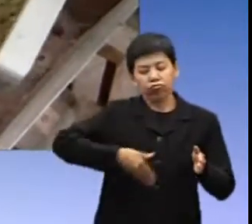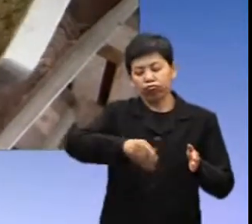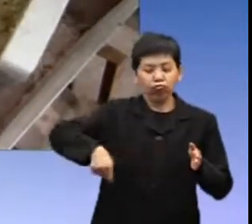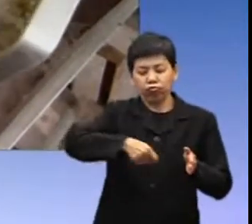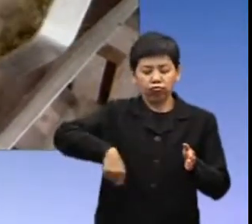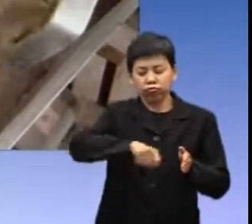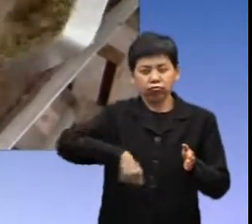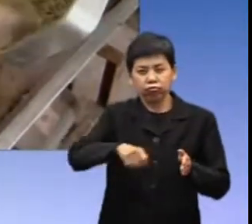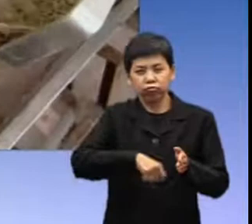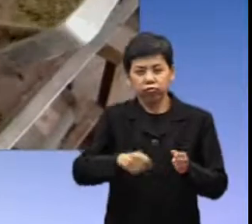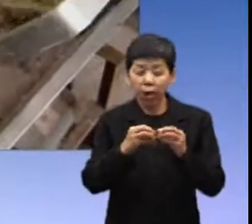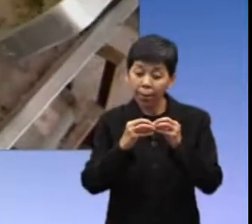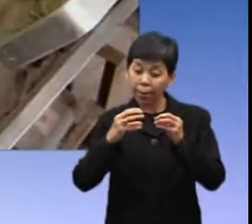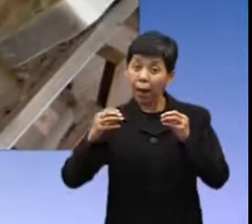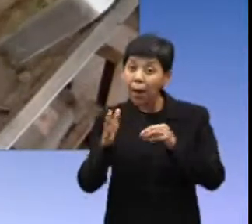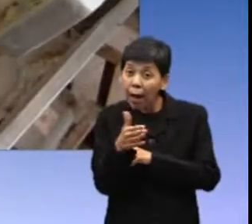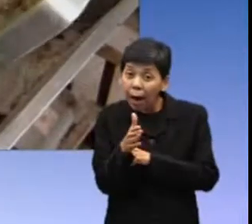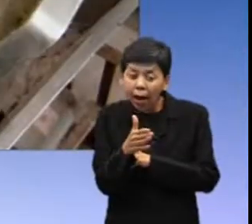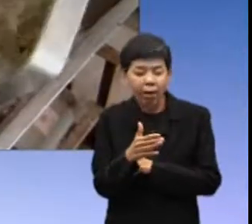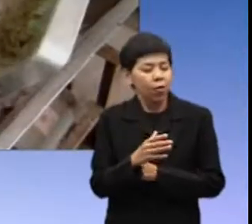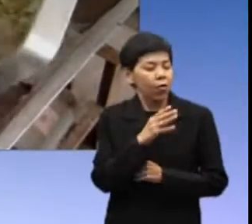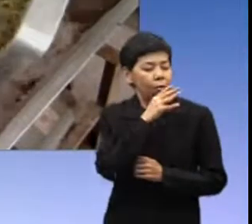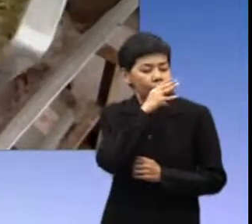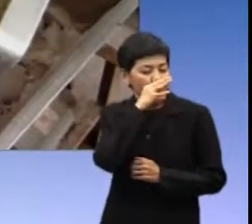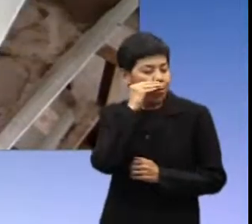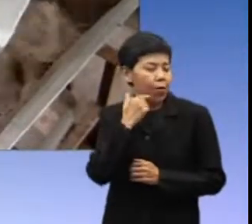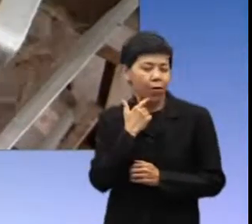สมุนไพรให้ไส้กรอกปลาน่ารับประทานมากยิ่งขึ้น